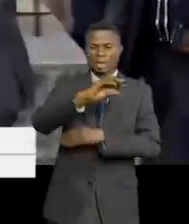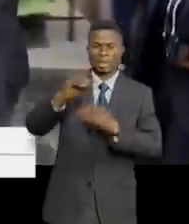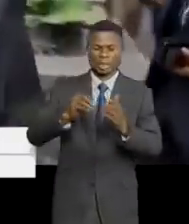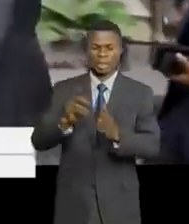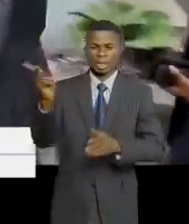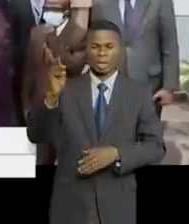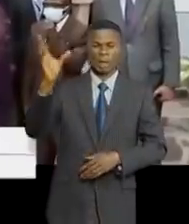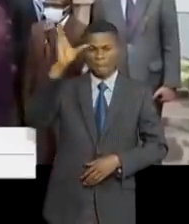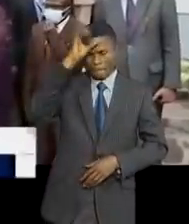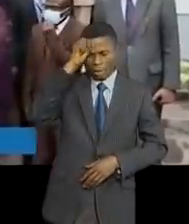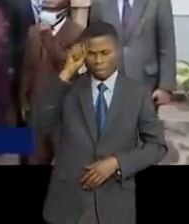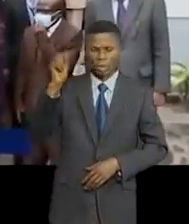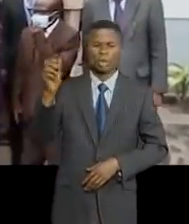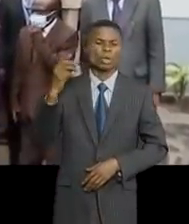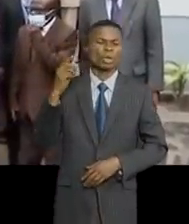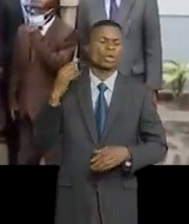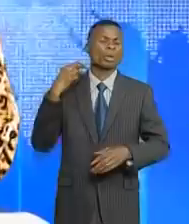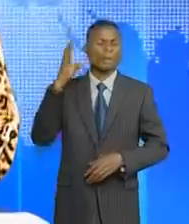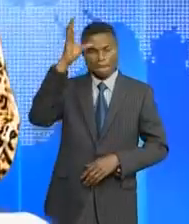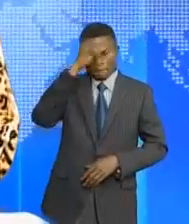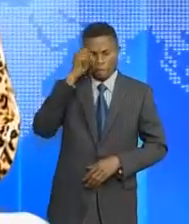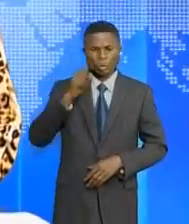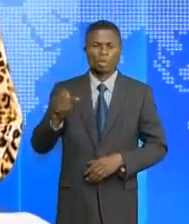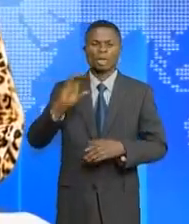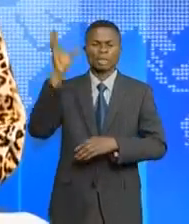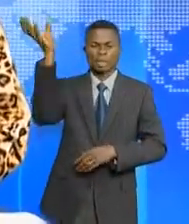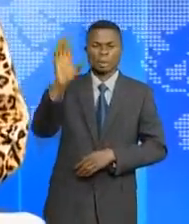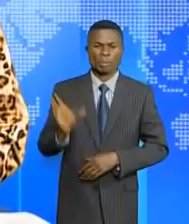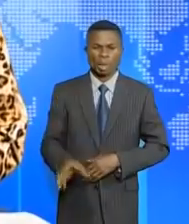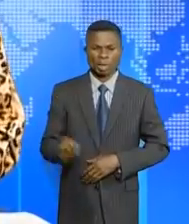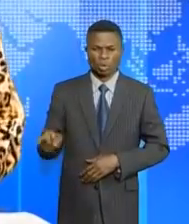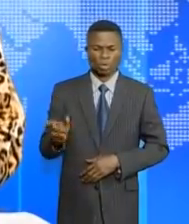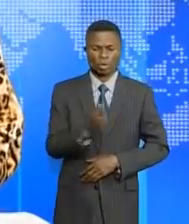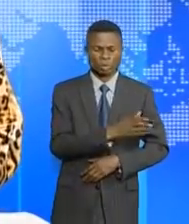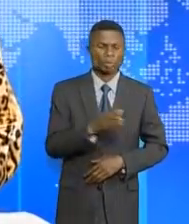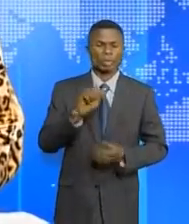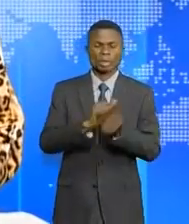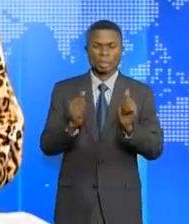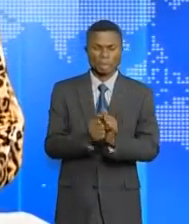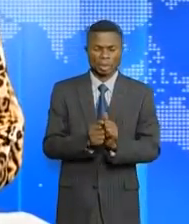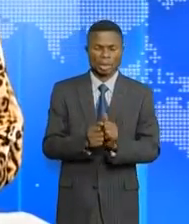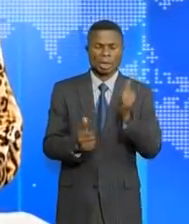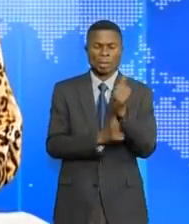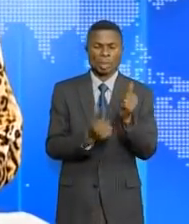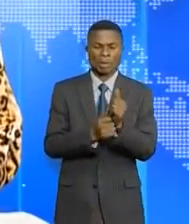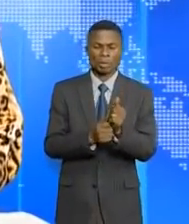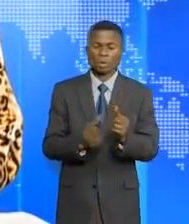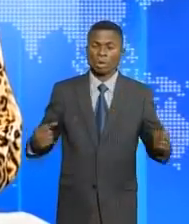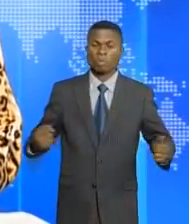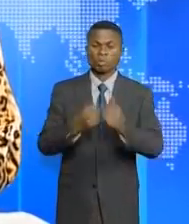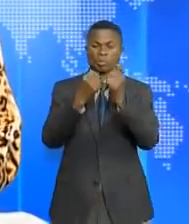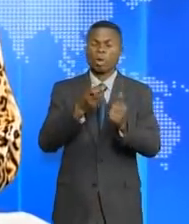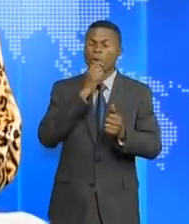Maïndombe, Kwilu, Kwango et Congo Central. Toujours en actualité, la situation de sinistrés de Goma après